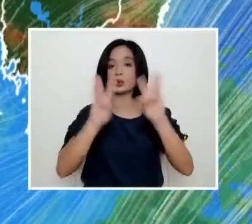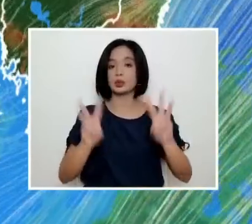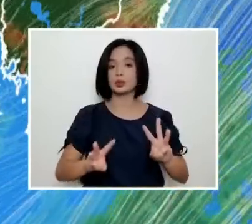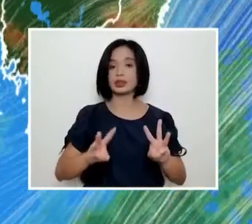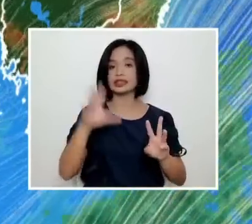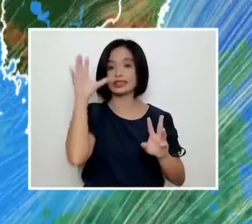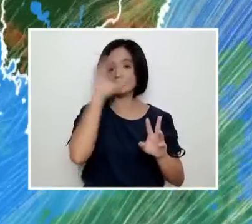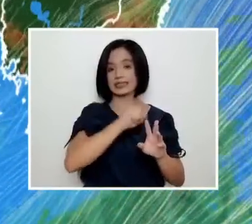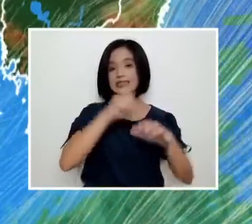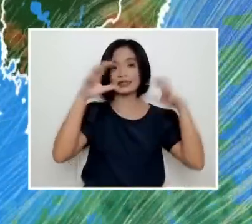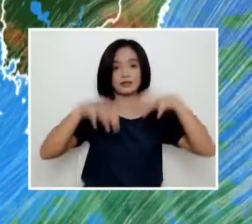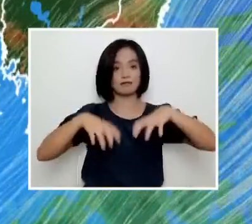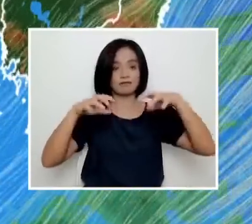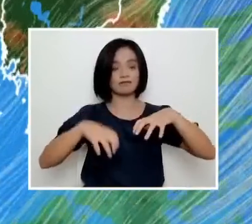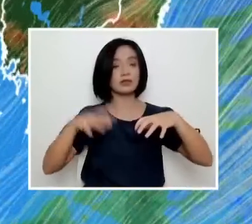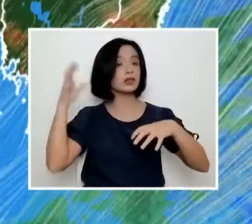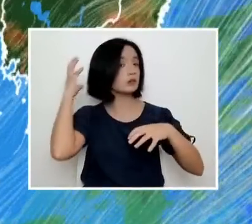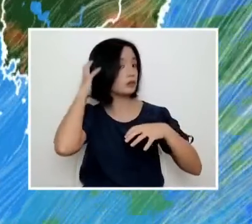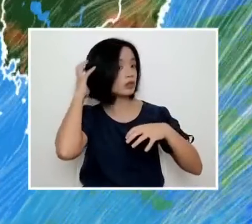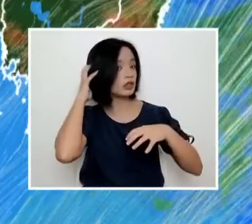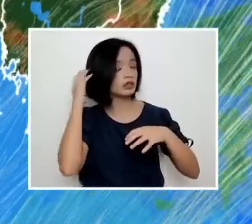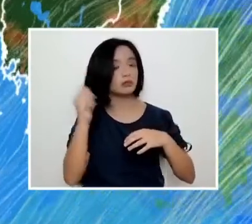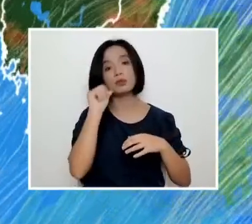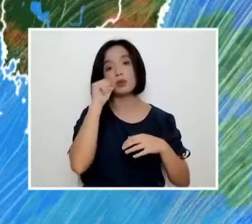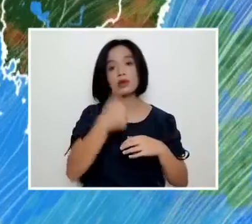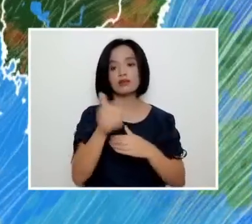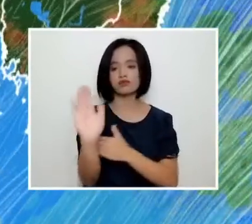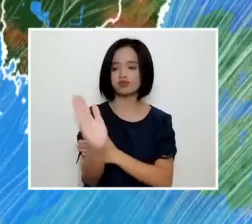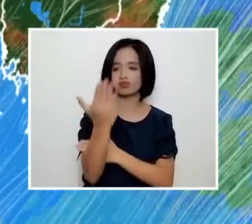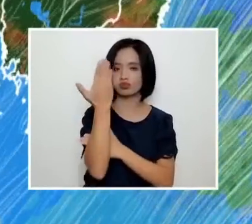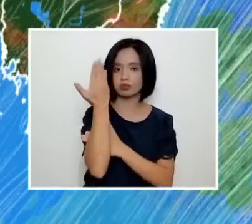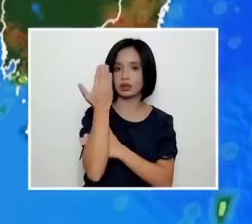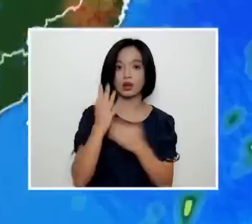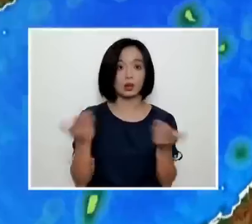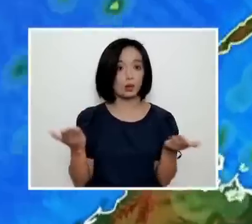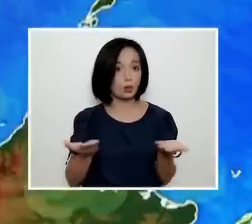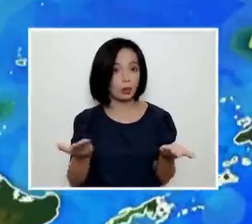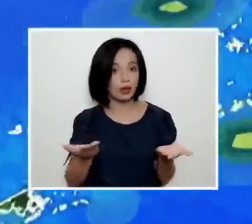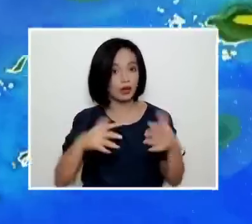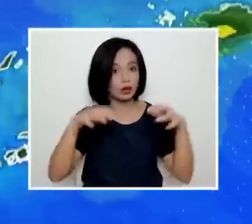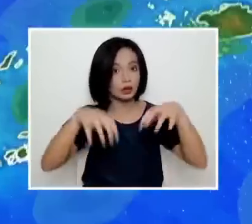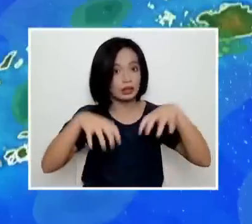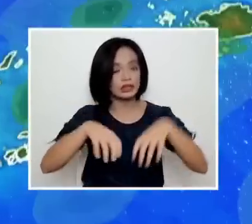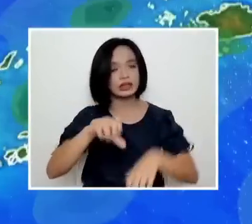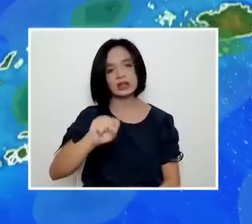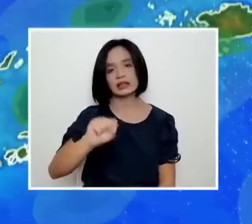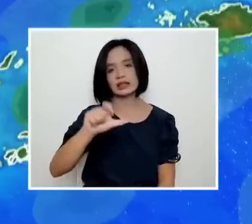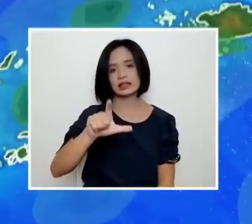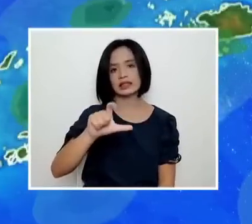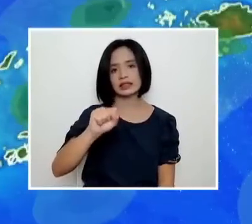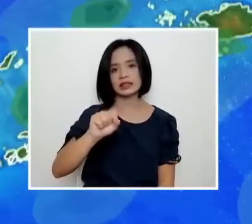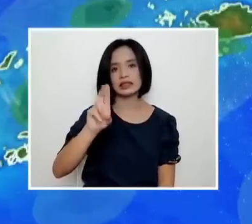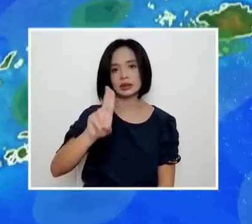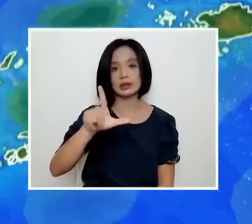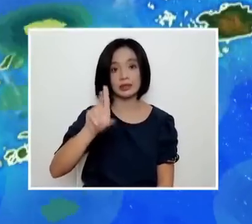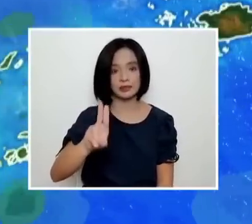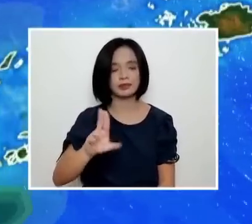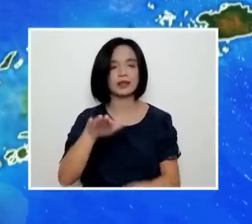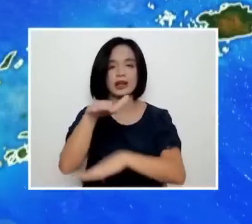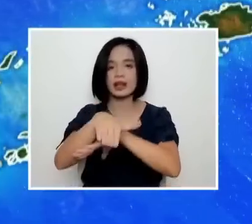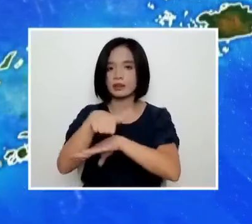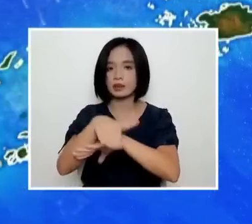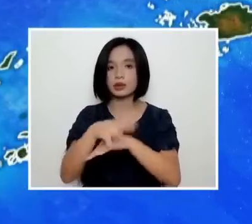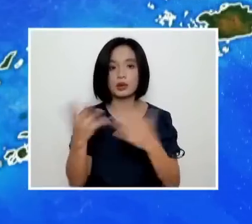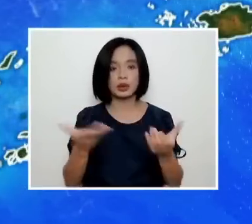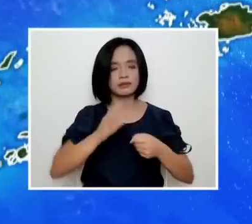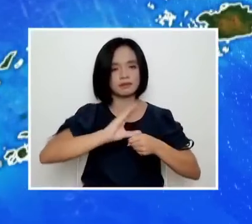ngayong weekend sa Mindanao, maulan bukas ng umaga sa may bahagi po ng Sulu Archipelago. Sa hapon naman, sa may